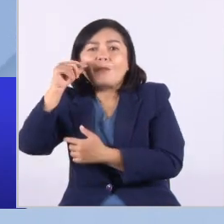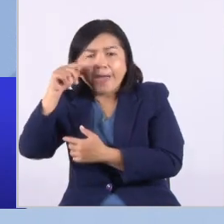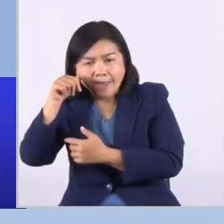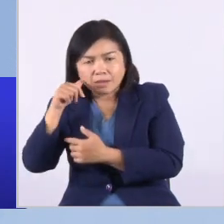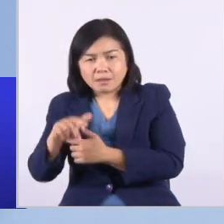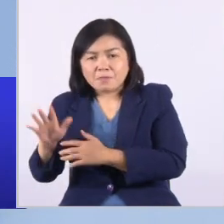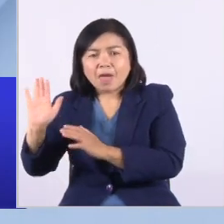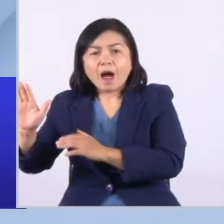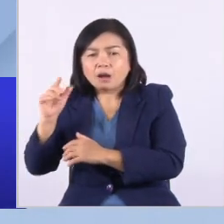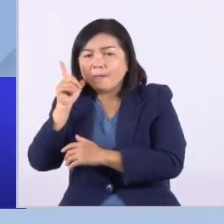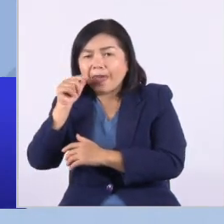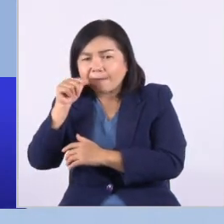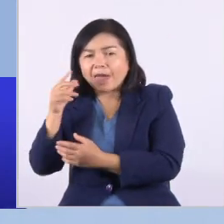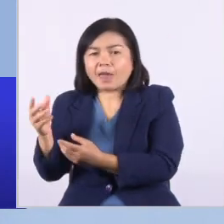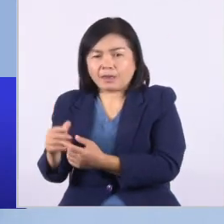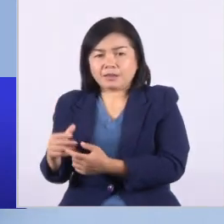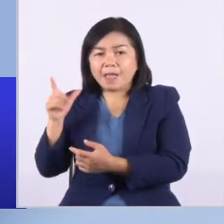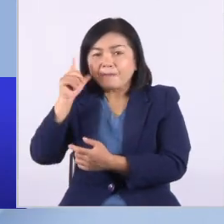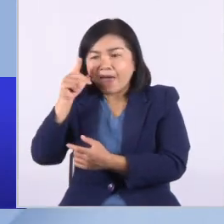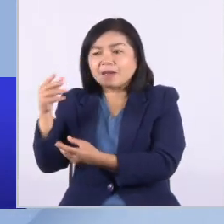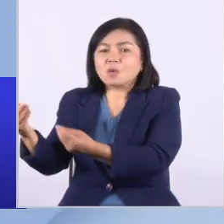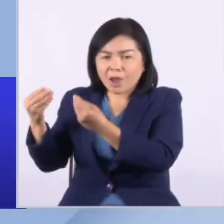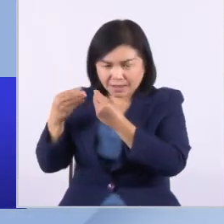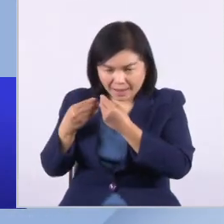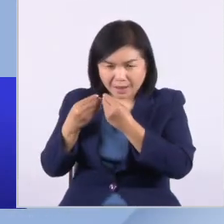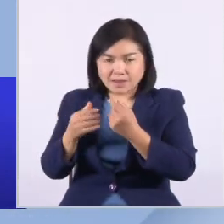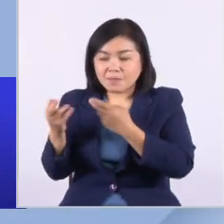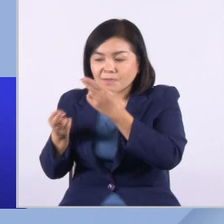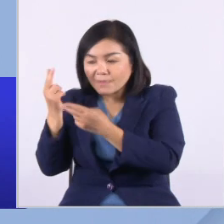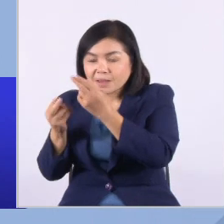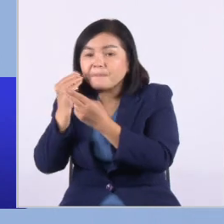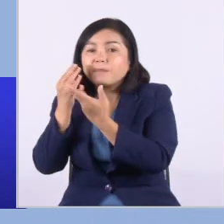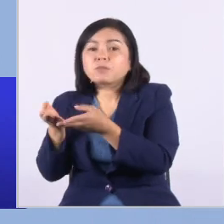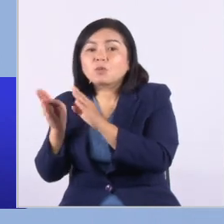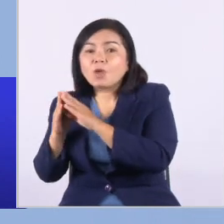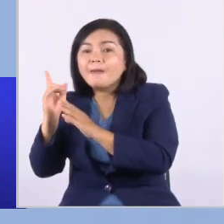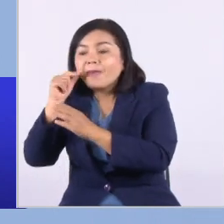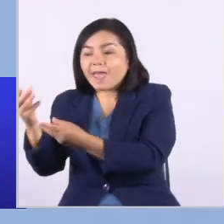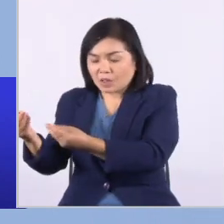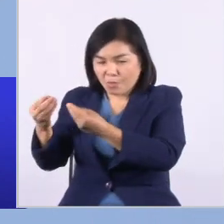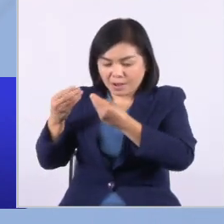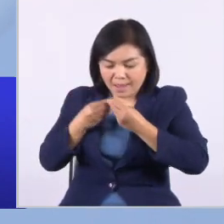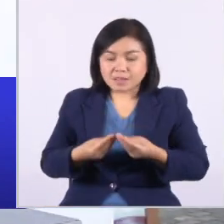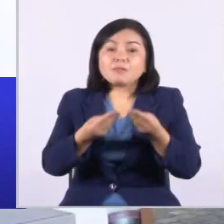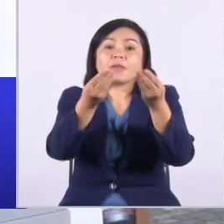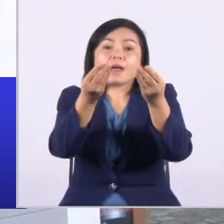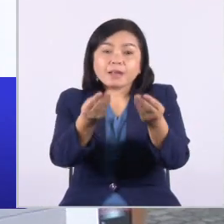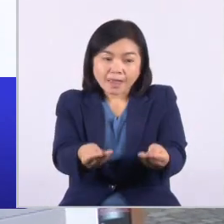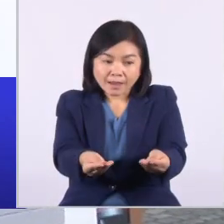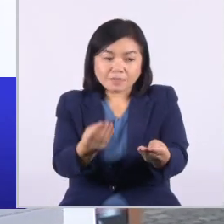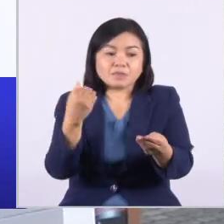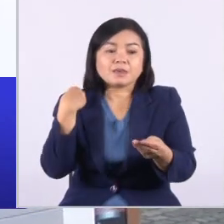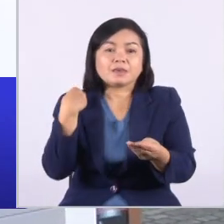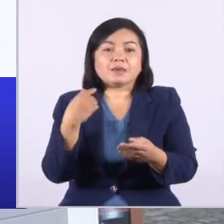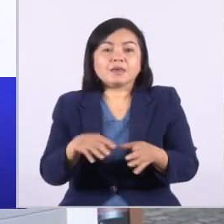แม ่แม่เนี่ยเอามาให้เพราะว่ากลับไปเยี่ยมบ้านมาเป็นของส่วนตัวเอาอย่างนั้นแล้วการเอาแม่ให้มาก็ส่ง